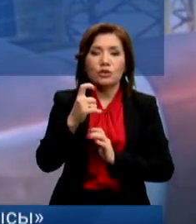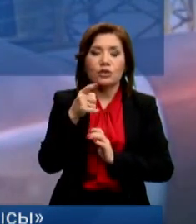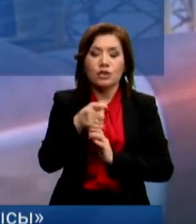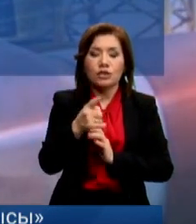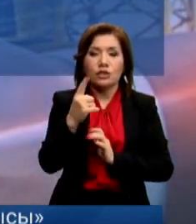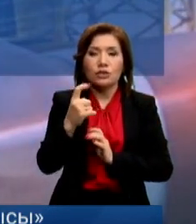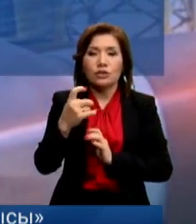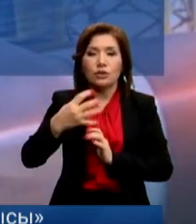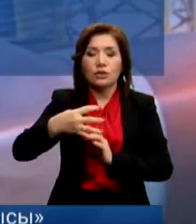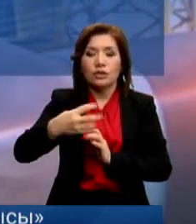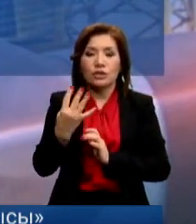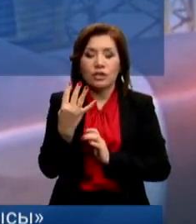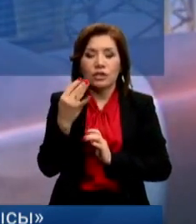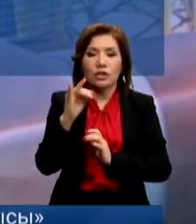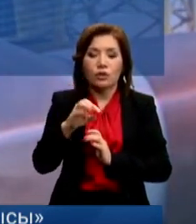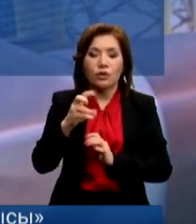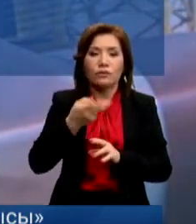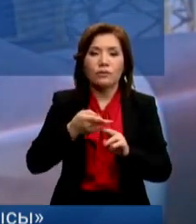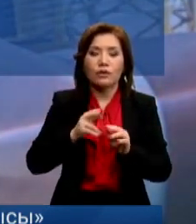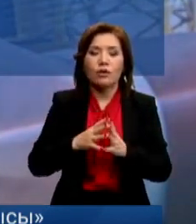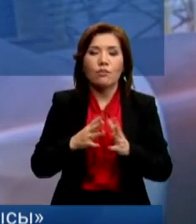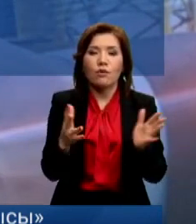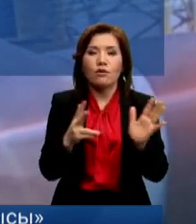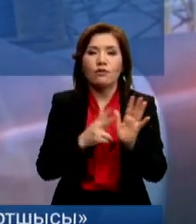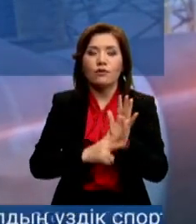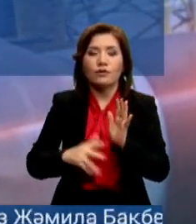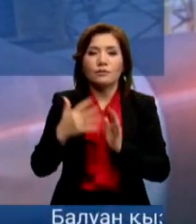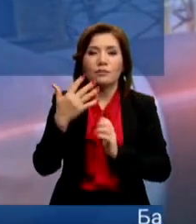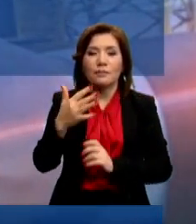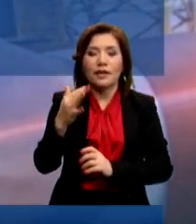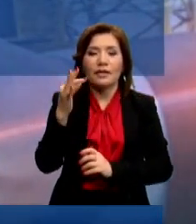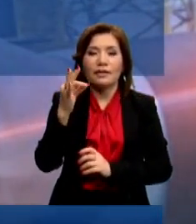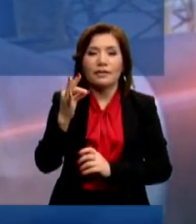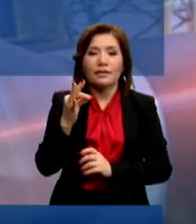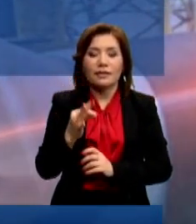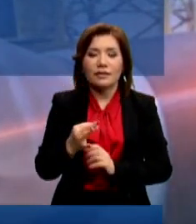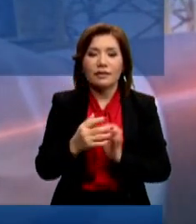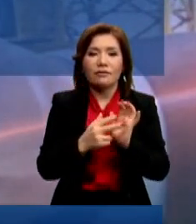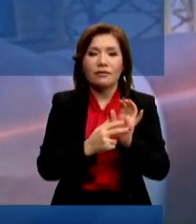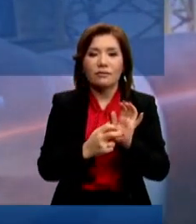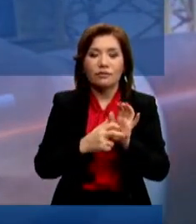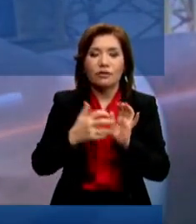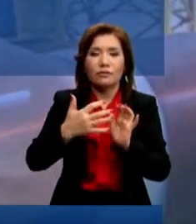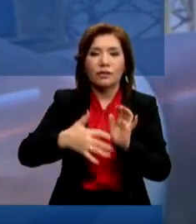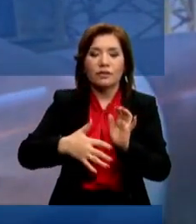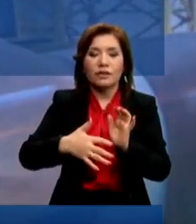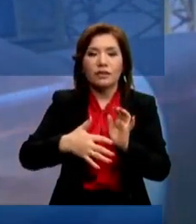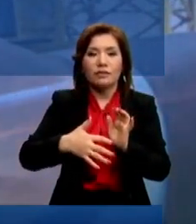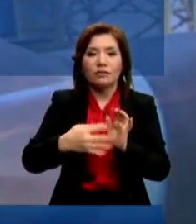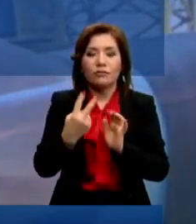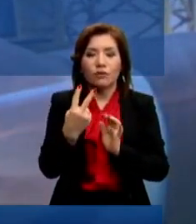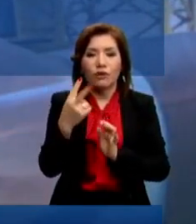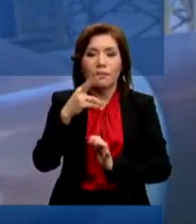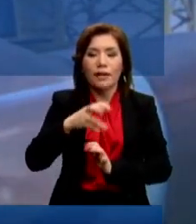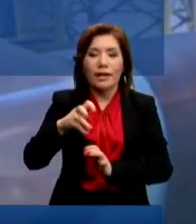64 146 льготных займов на сумму более 850 миллиардов тенге.